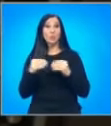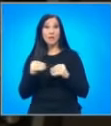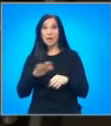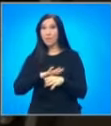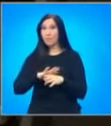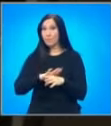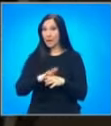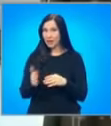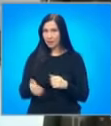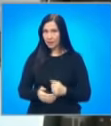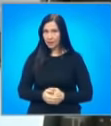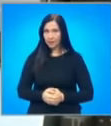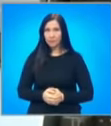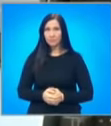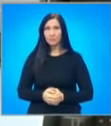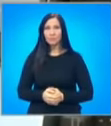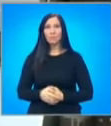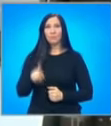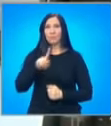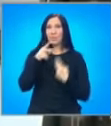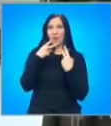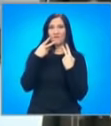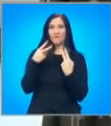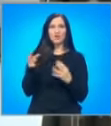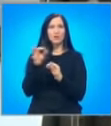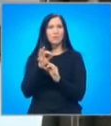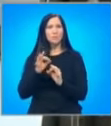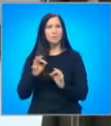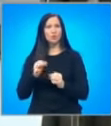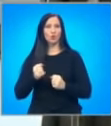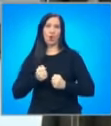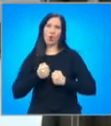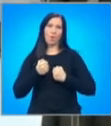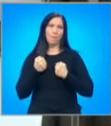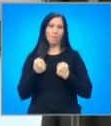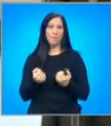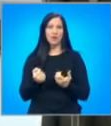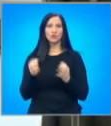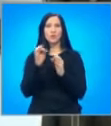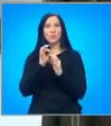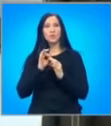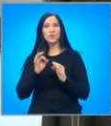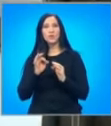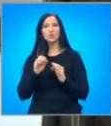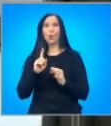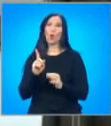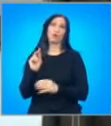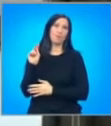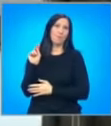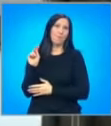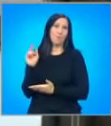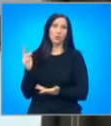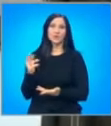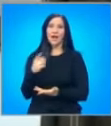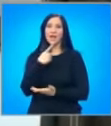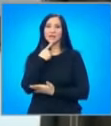Перник. Не виждам нищо така опасно, нищо, което да подсказва